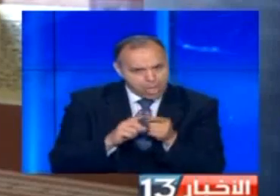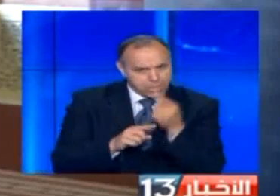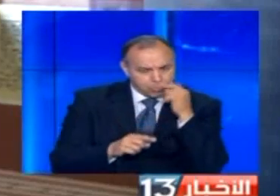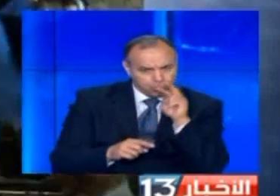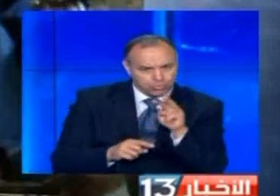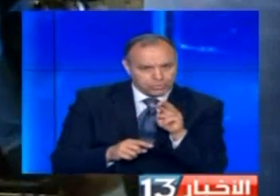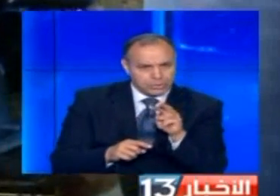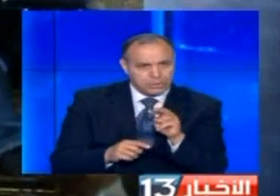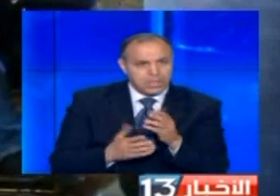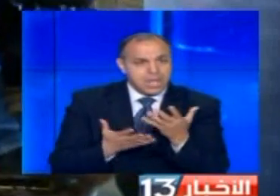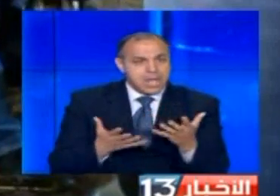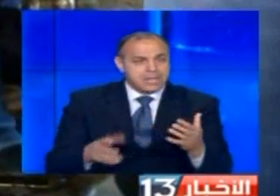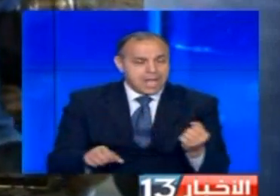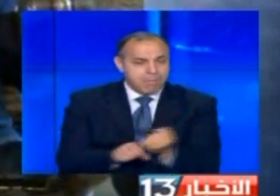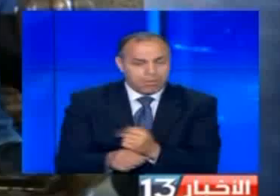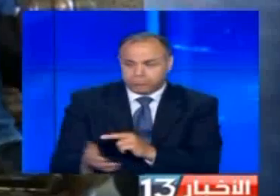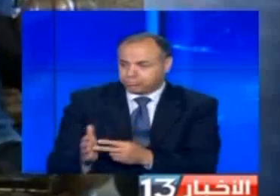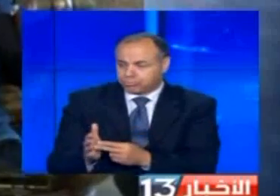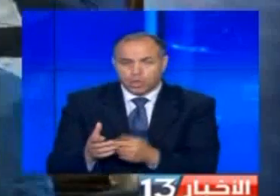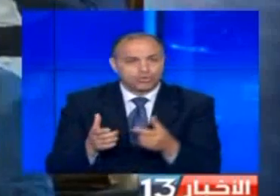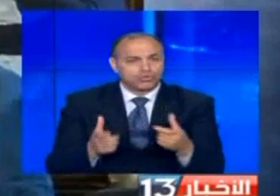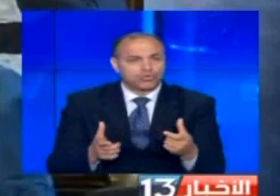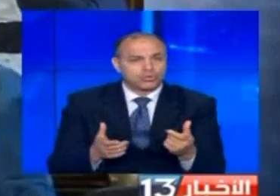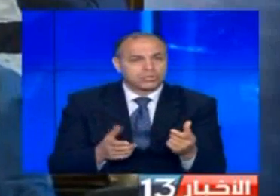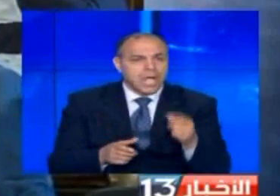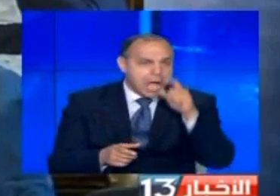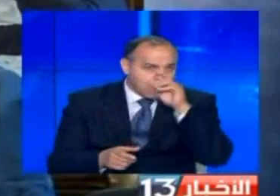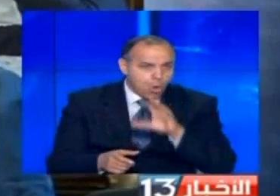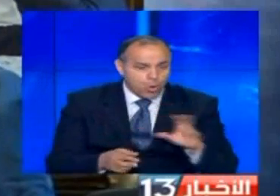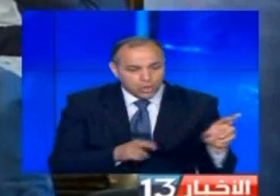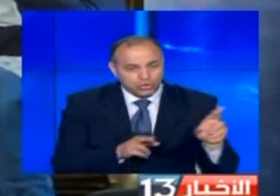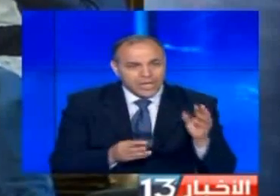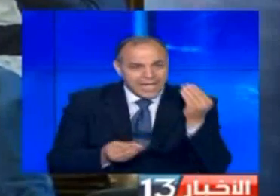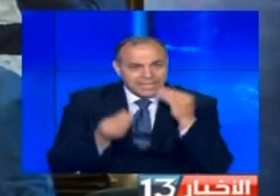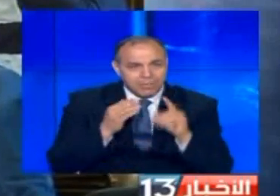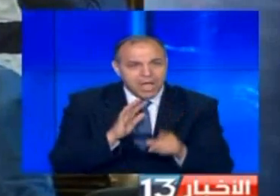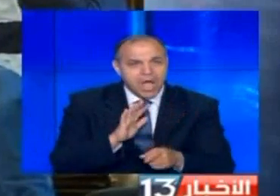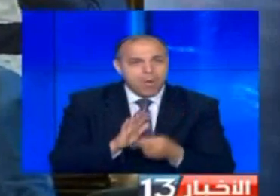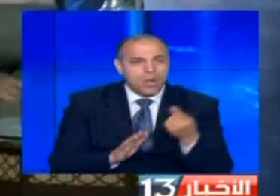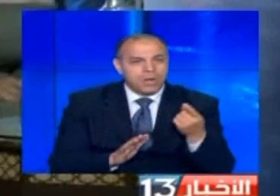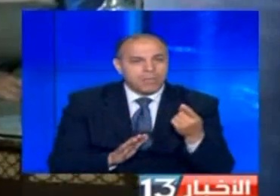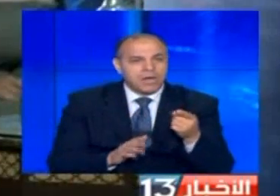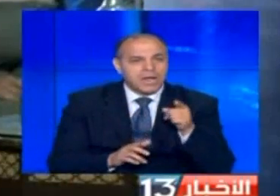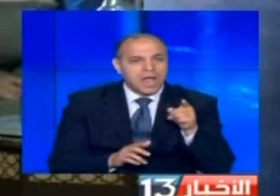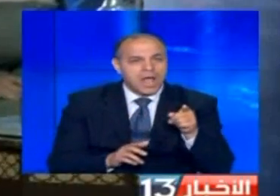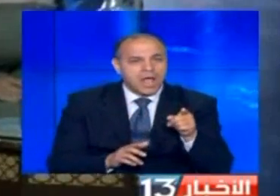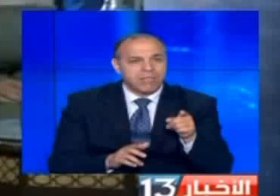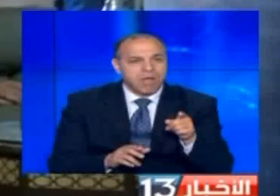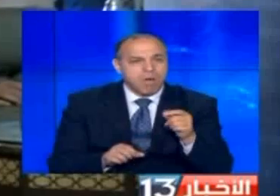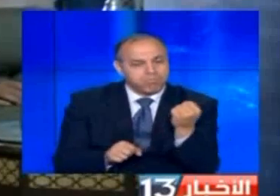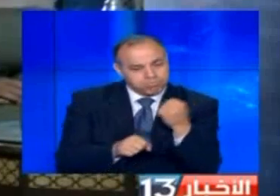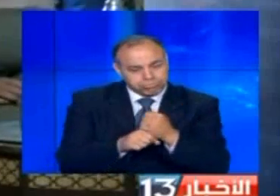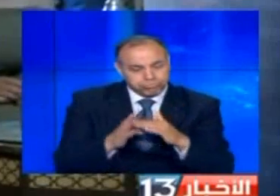بمشاهدتها هذا العمل الفني مثل فرصه للممثلين العرب لخوض تجربه فريده ورغم زخم الفني